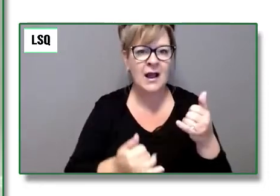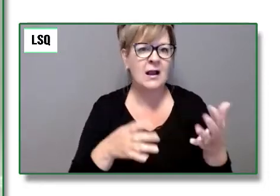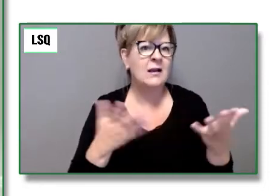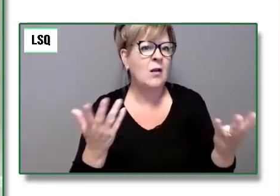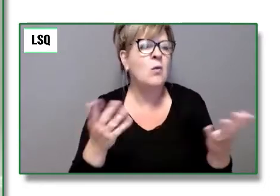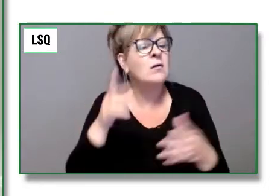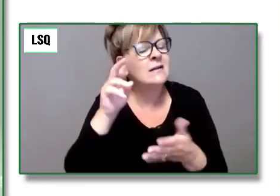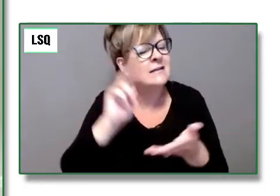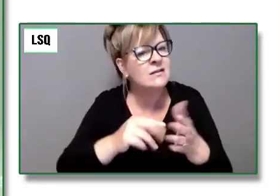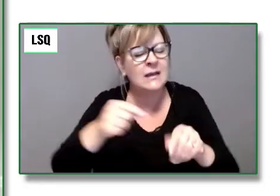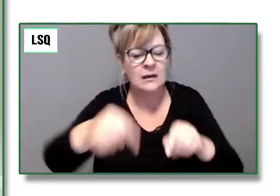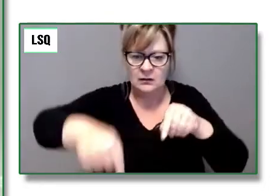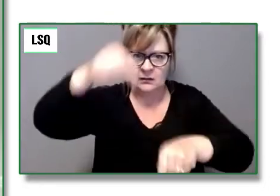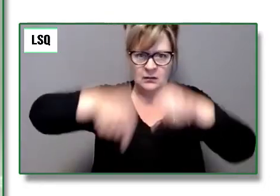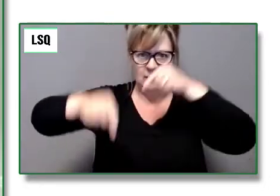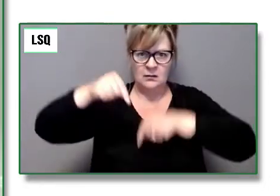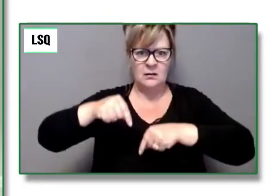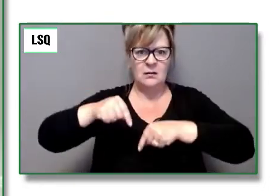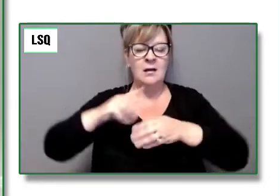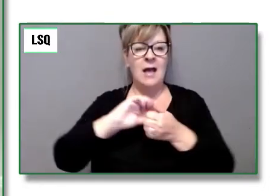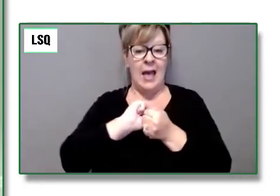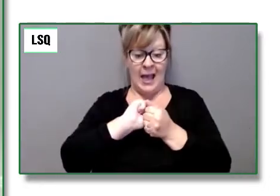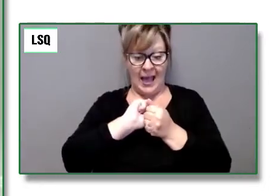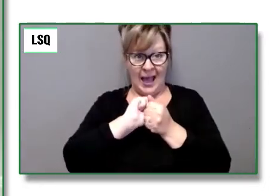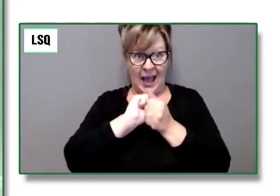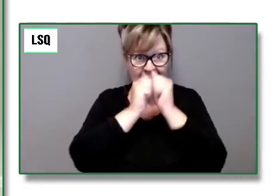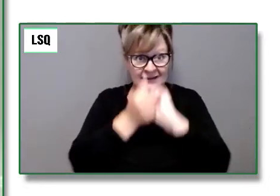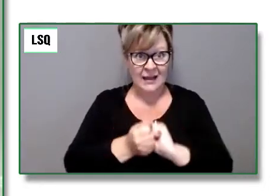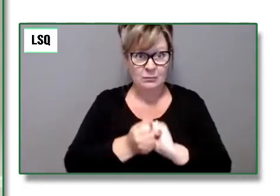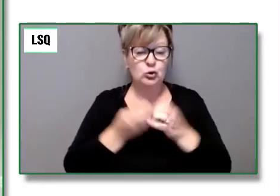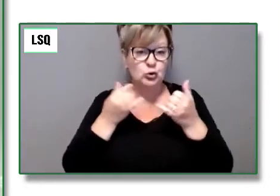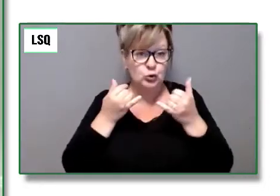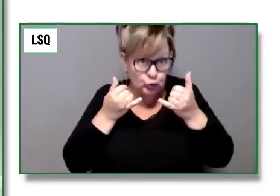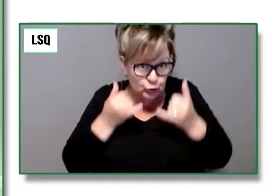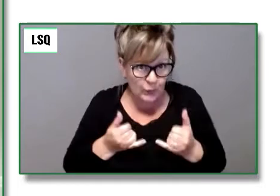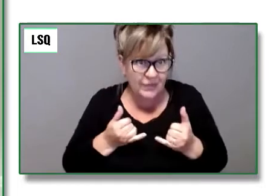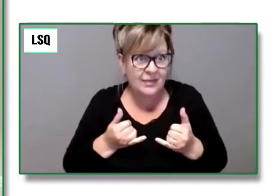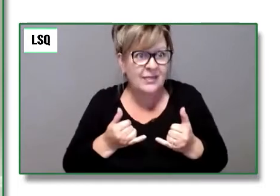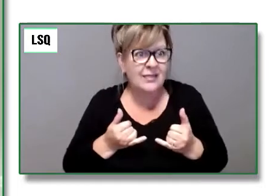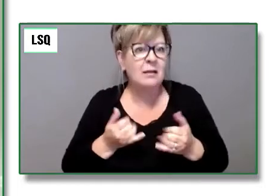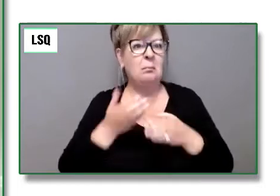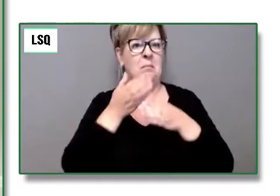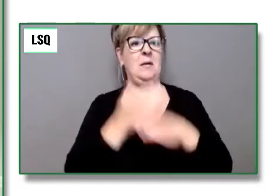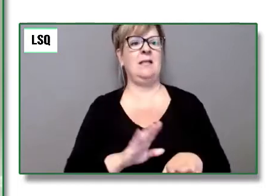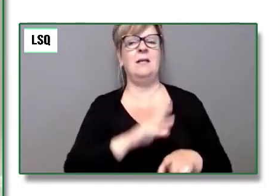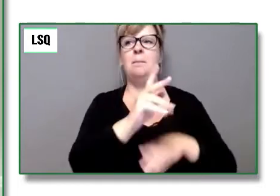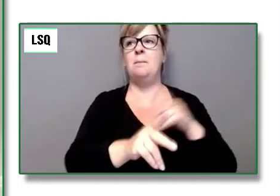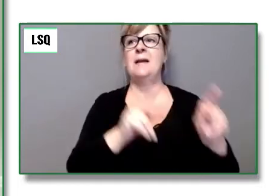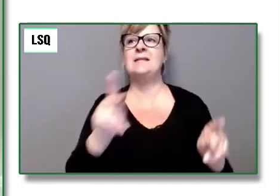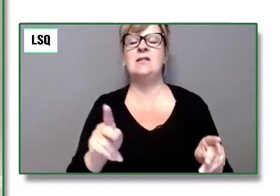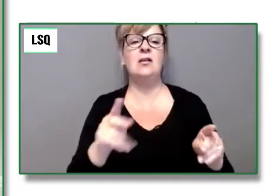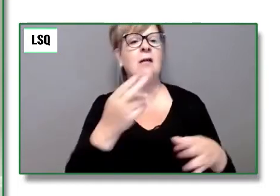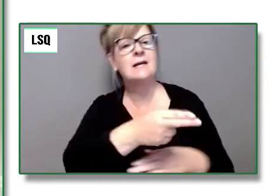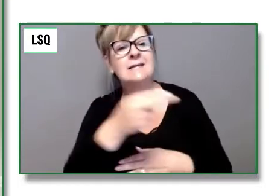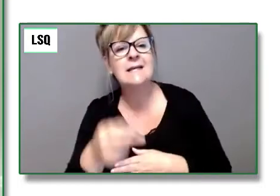un handicap, mais que l'accessibilité, véritablement, si on la comprend, se